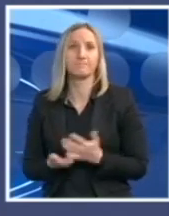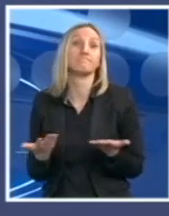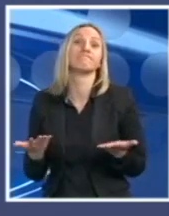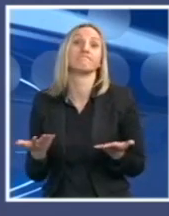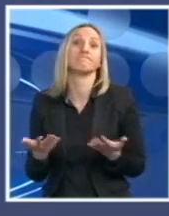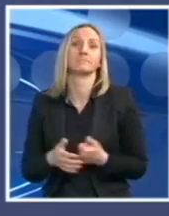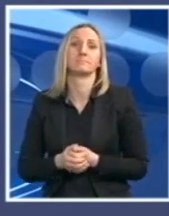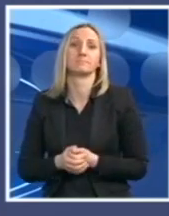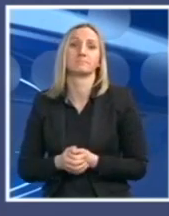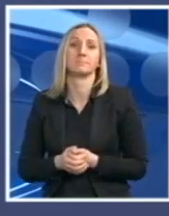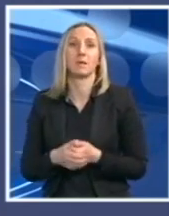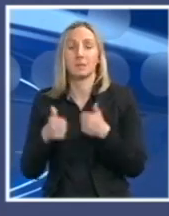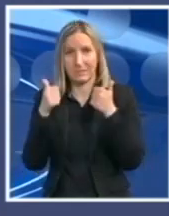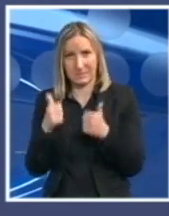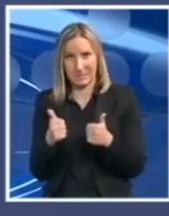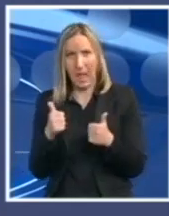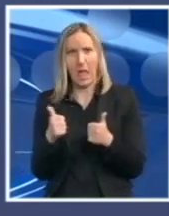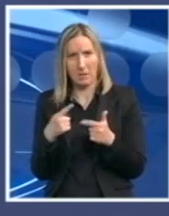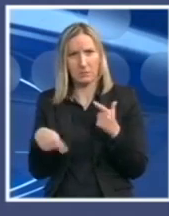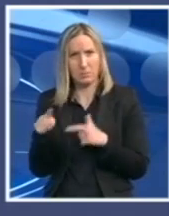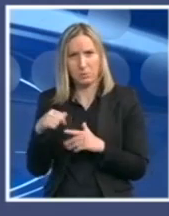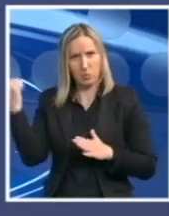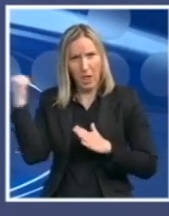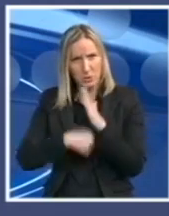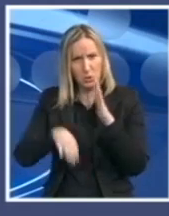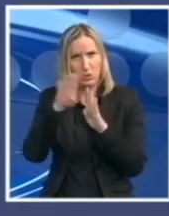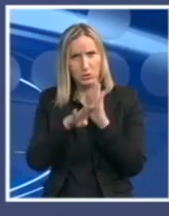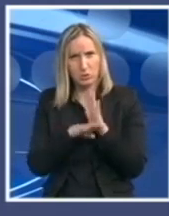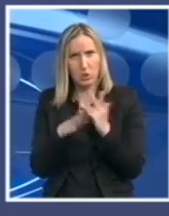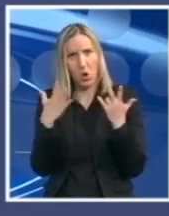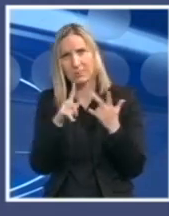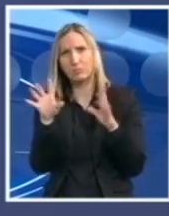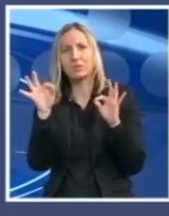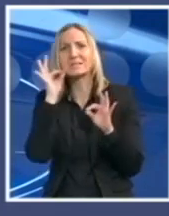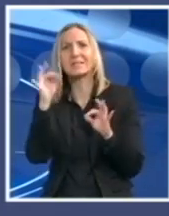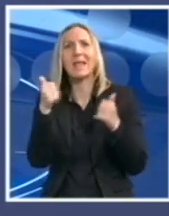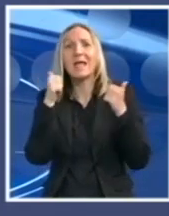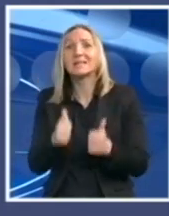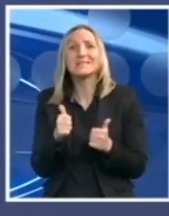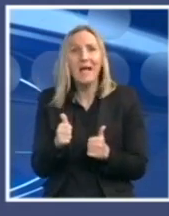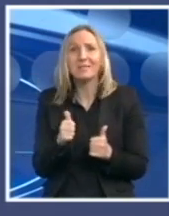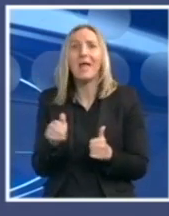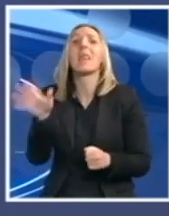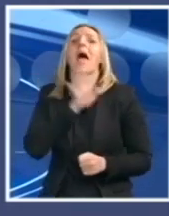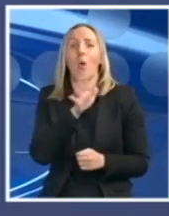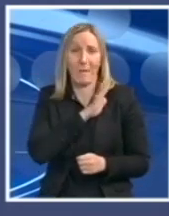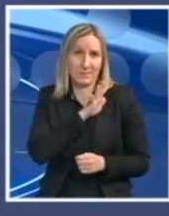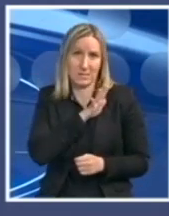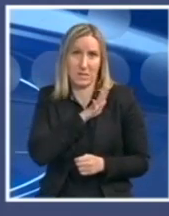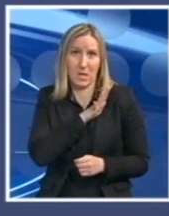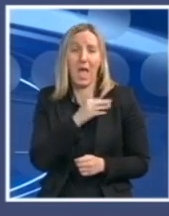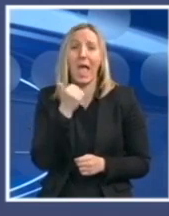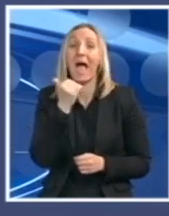sada nalazimo u tom maksimumu. Jednostavno sada, to je narednih 8 do 10 dana. Ako se